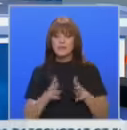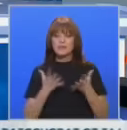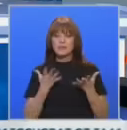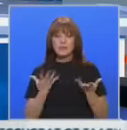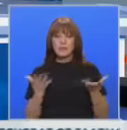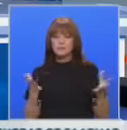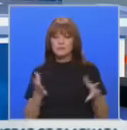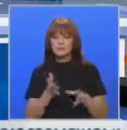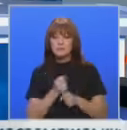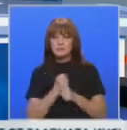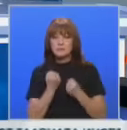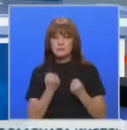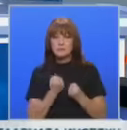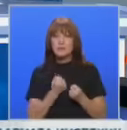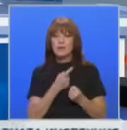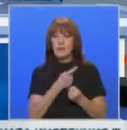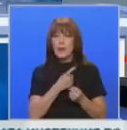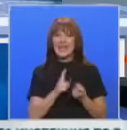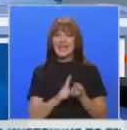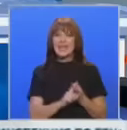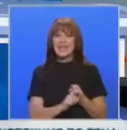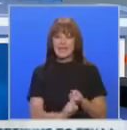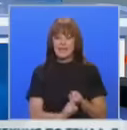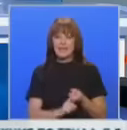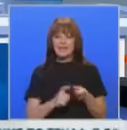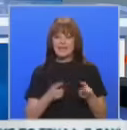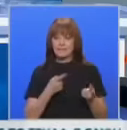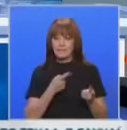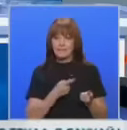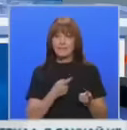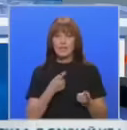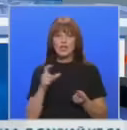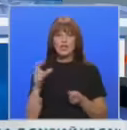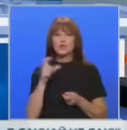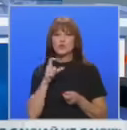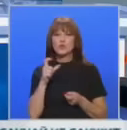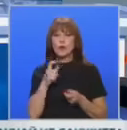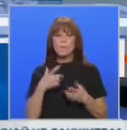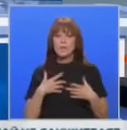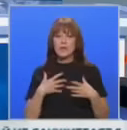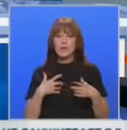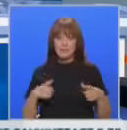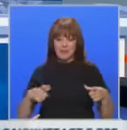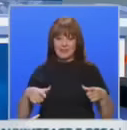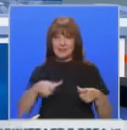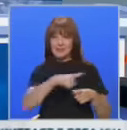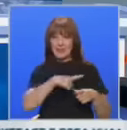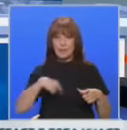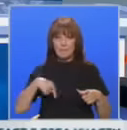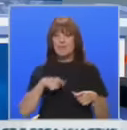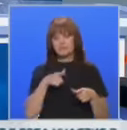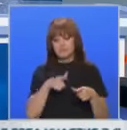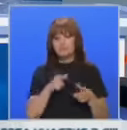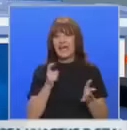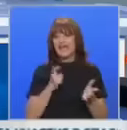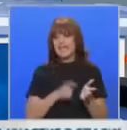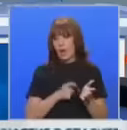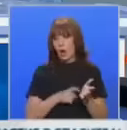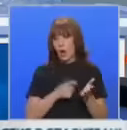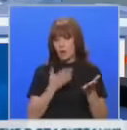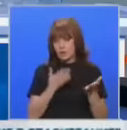в Созопол и Китен, не са с битови отпадни води. Те са законни и отвеждат дъждовна вода. В това уверява